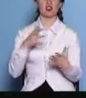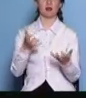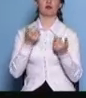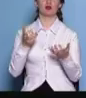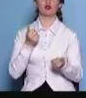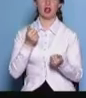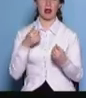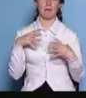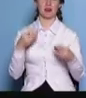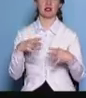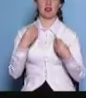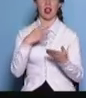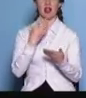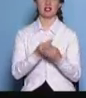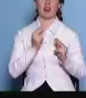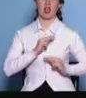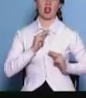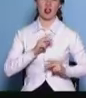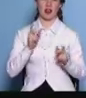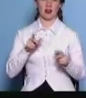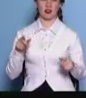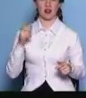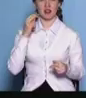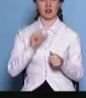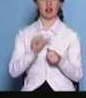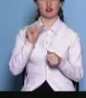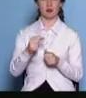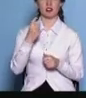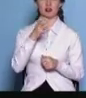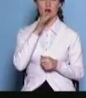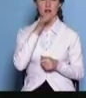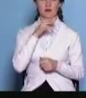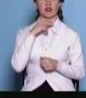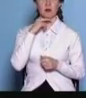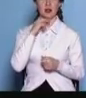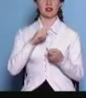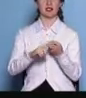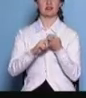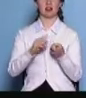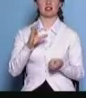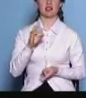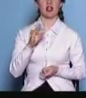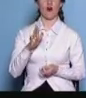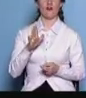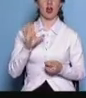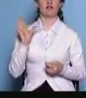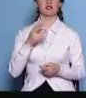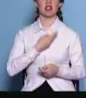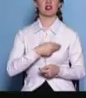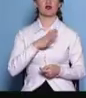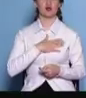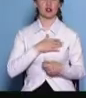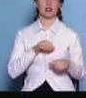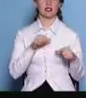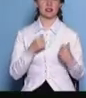от своих коллег. Дата уж очень особенная. 100 лет. Внимание на связи, Серов. От всей души, от всего